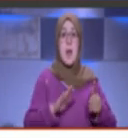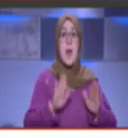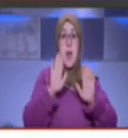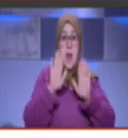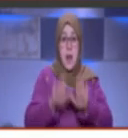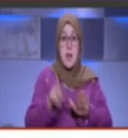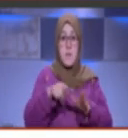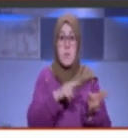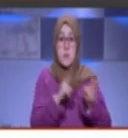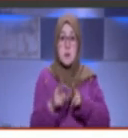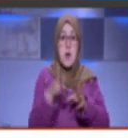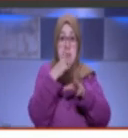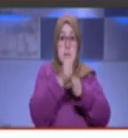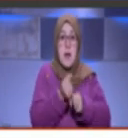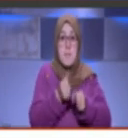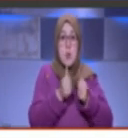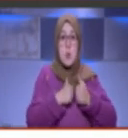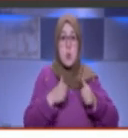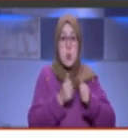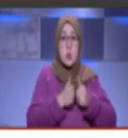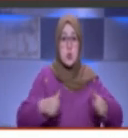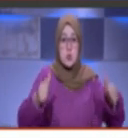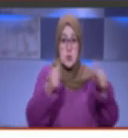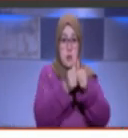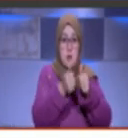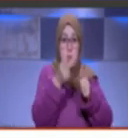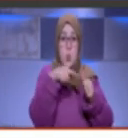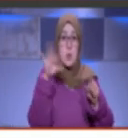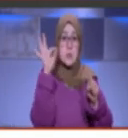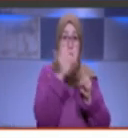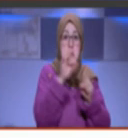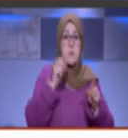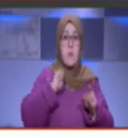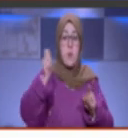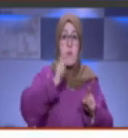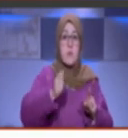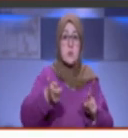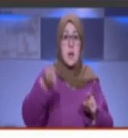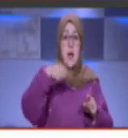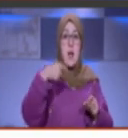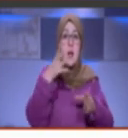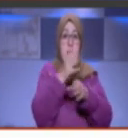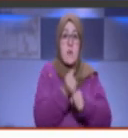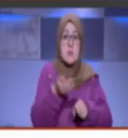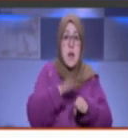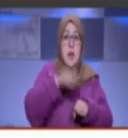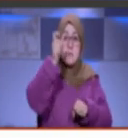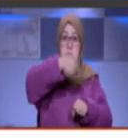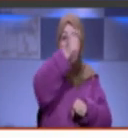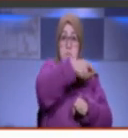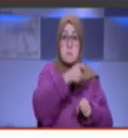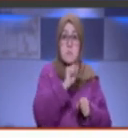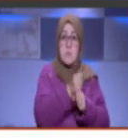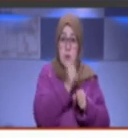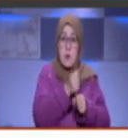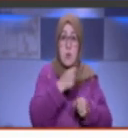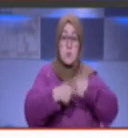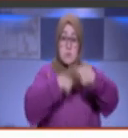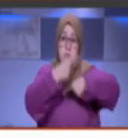أسرتك، التي تستهدف المحافظة على صحة القوى البشرية وزيادة الإنتاج لسد احتياجات السوق